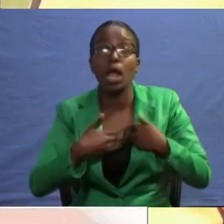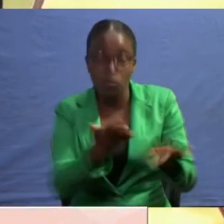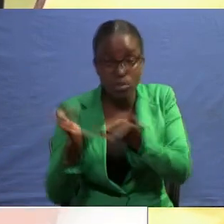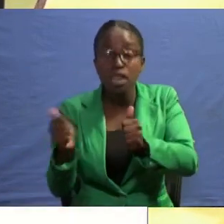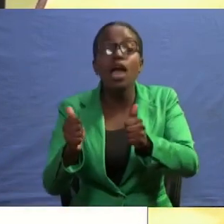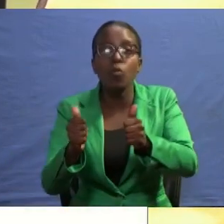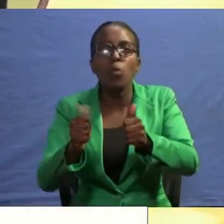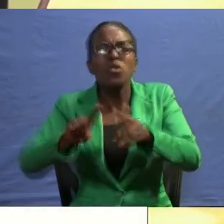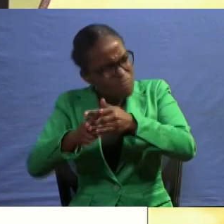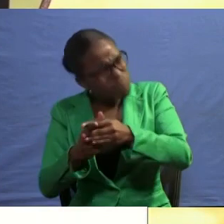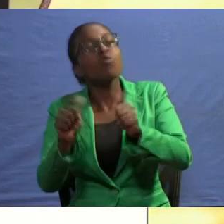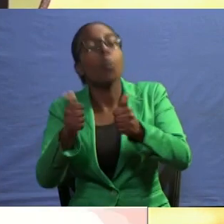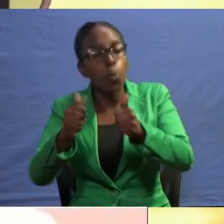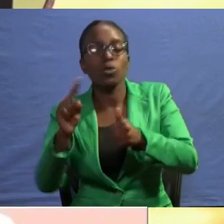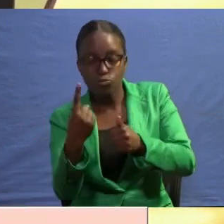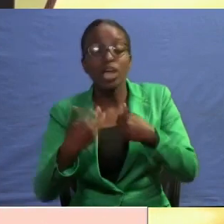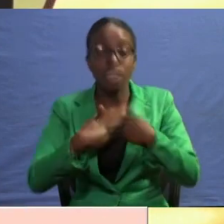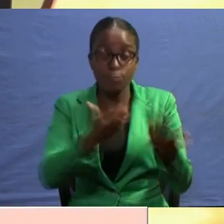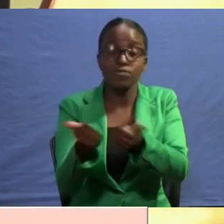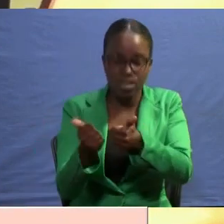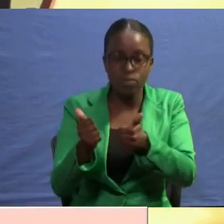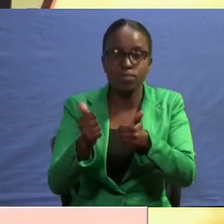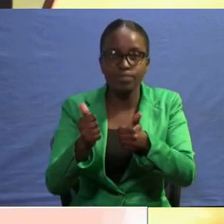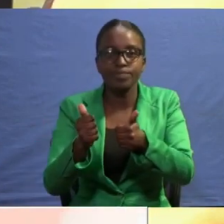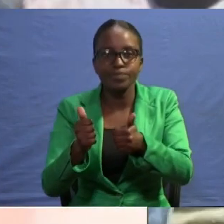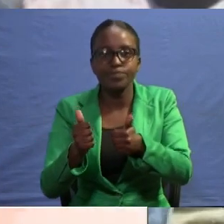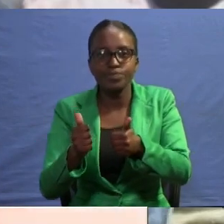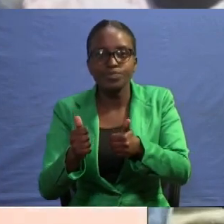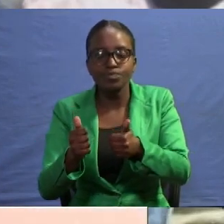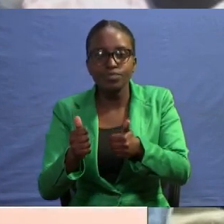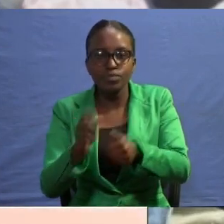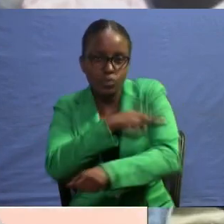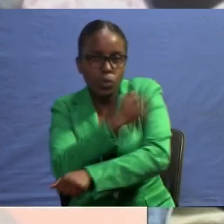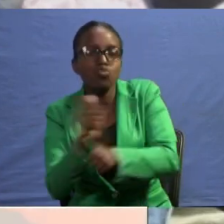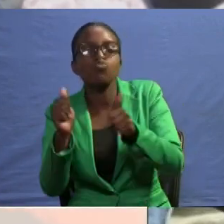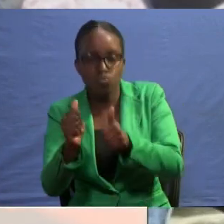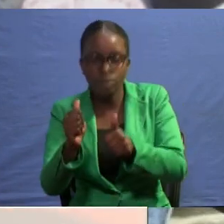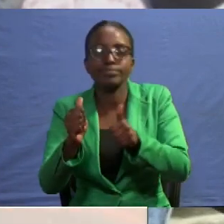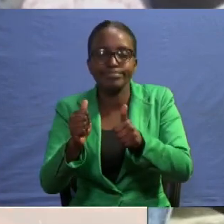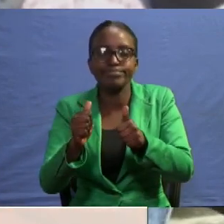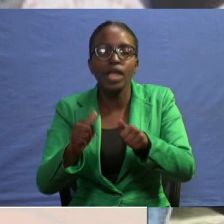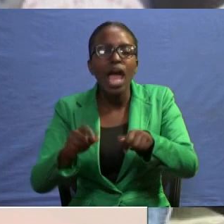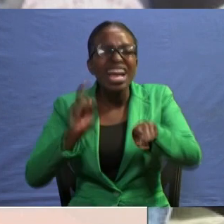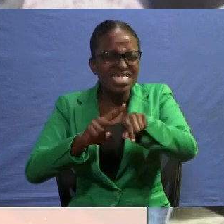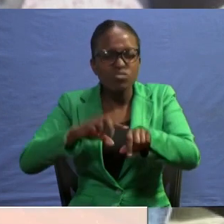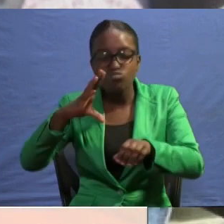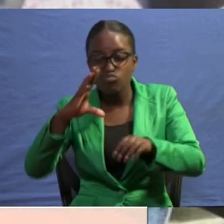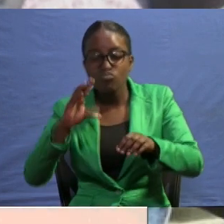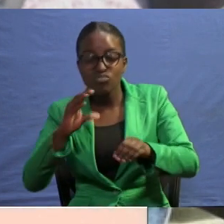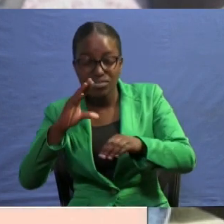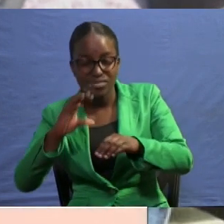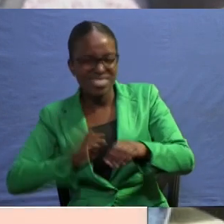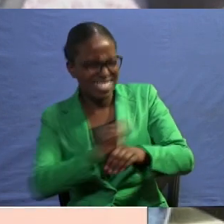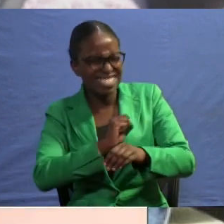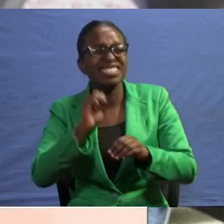kwa sababu hii project iko katika Embu County na iko specifically katika ward ya Keremare. Wakati huo huo, seneta wa kaunti ya Machakos